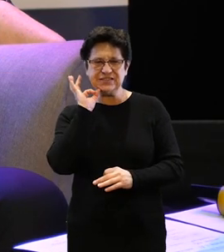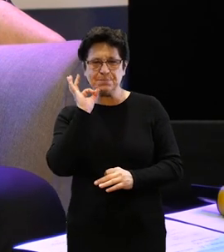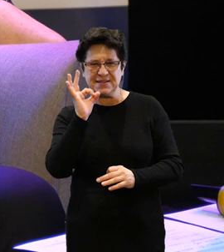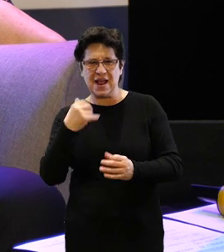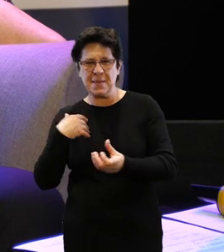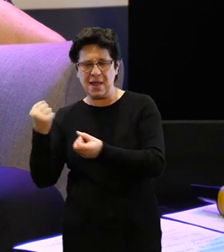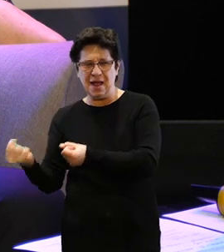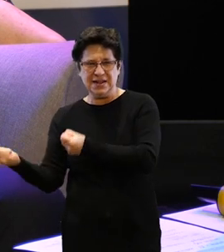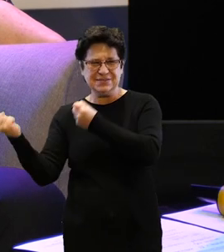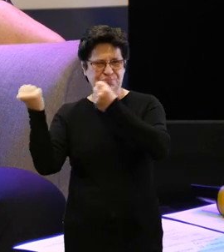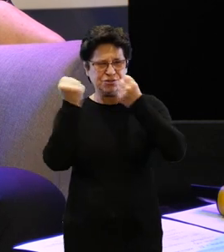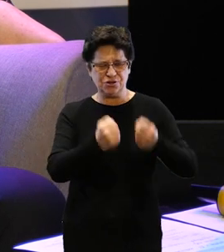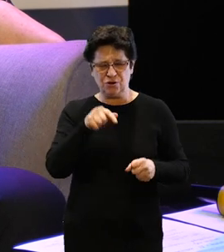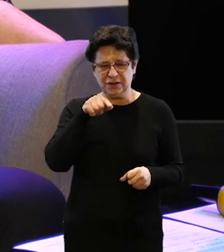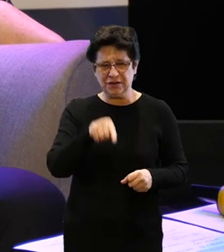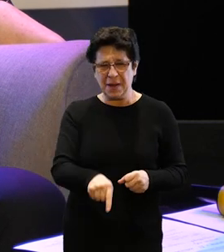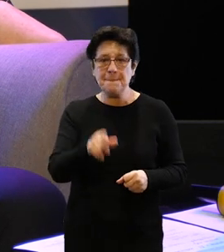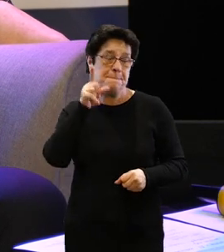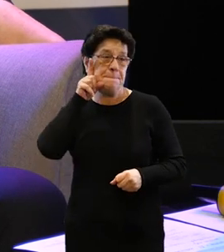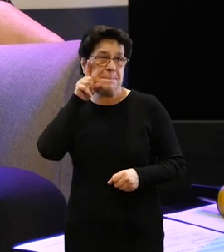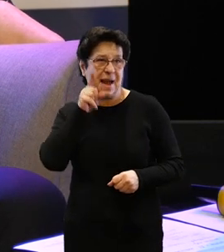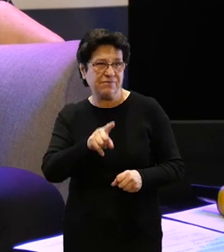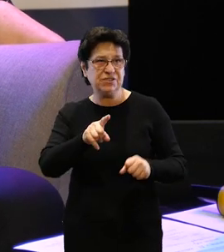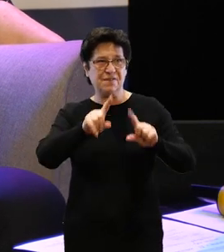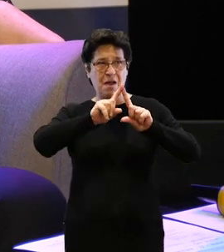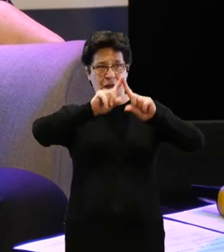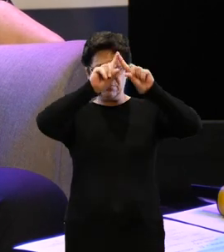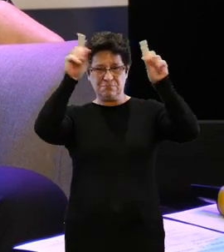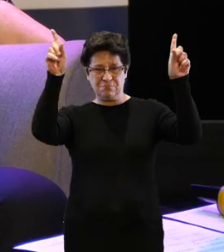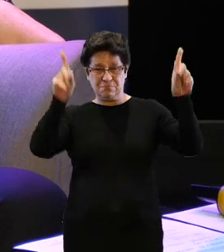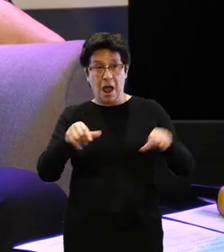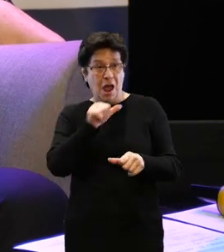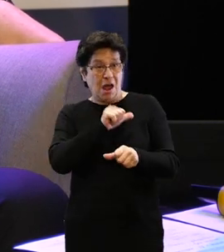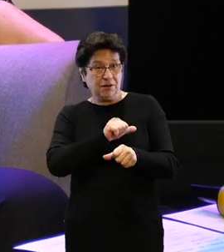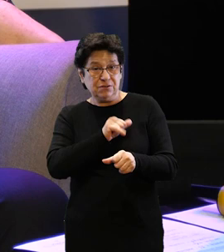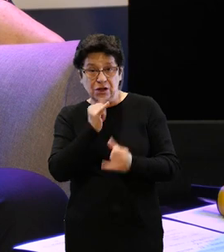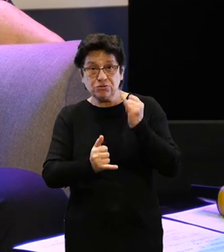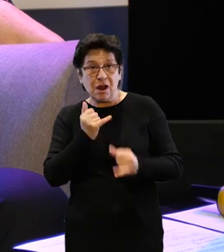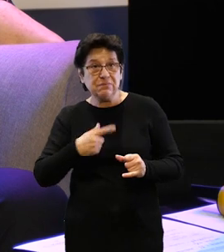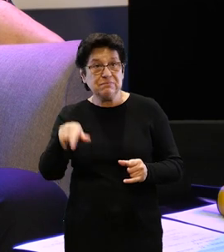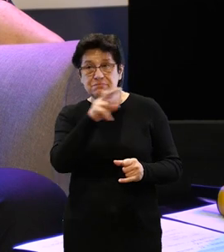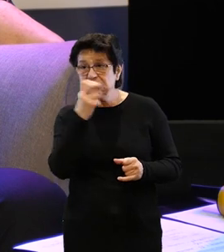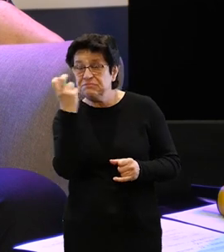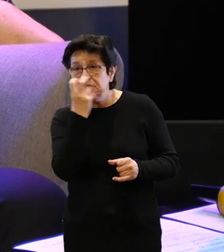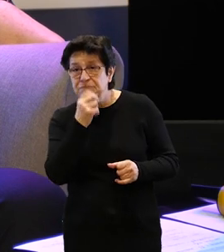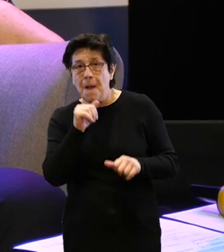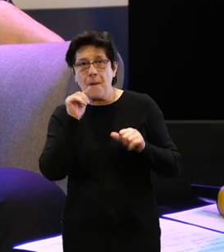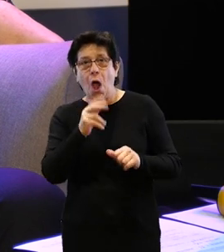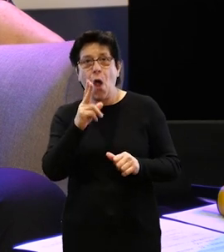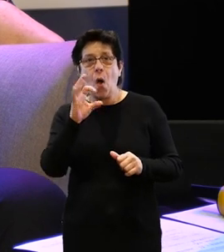te oryginalne plansze jeżeli któraś z tych ofert tych małych Muzeów państwa zainteresuje to można sobie taki